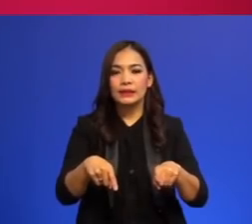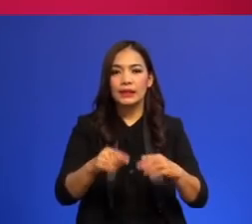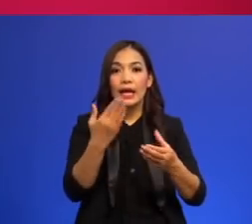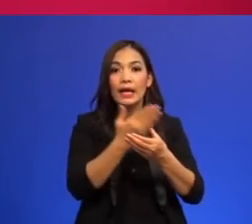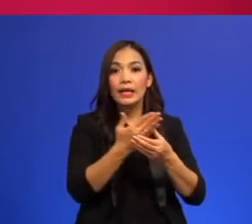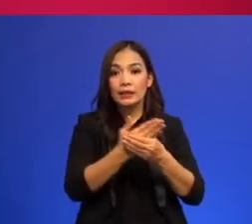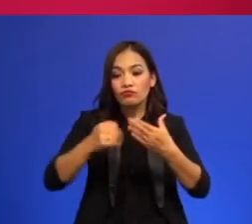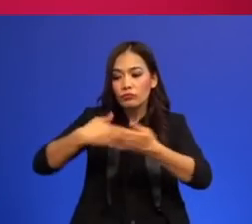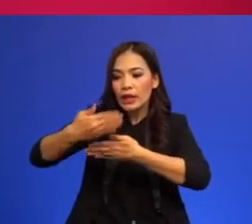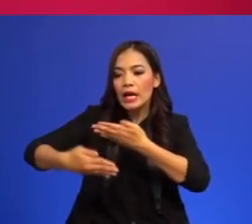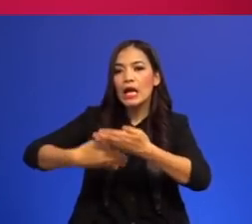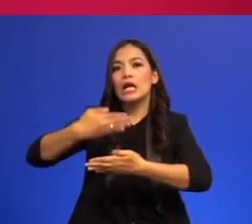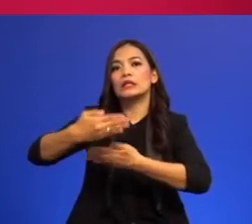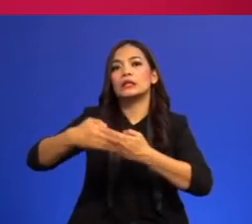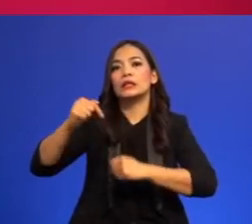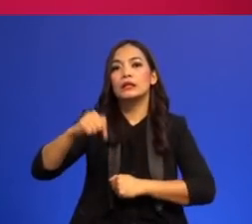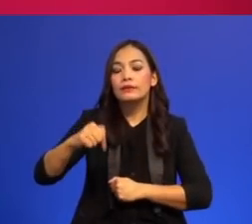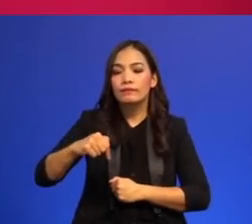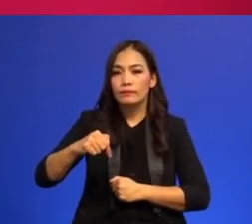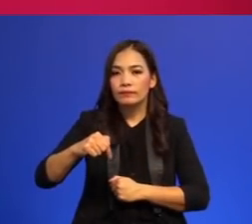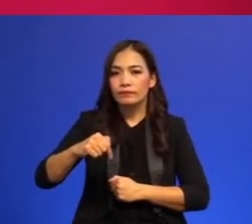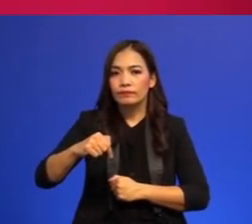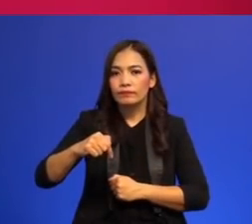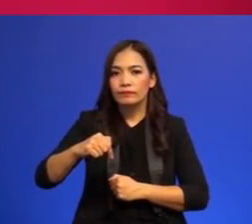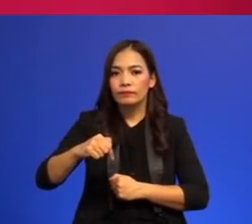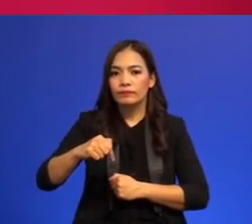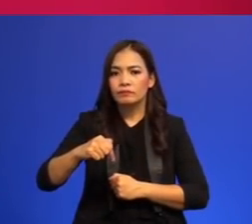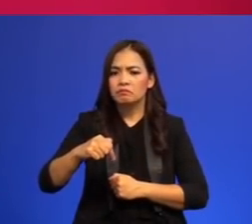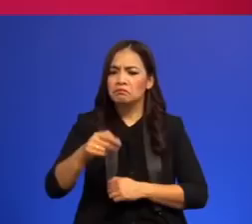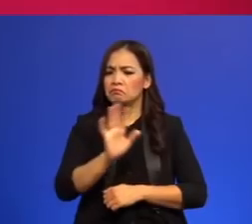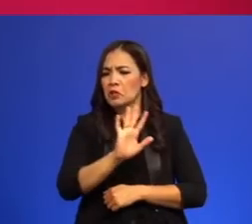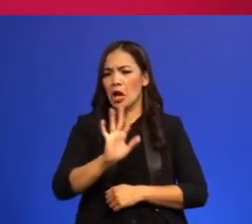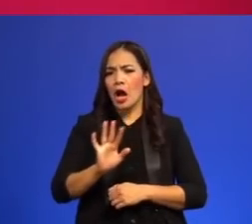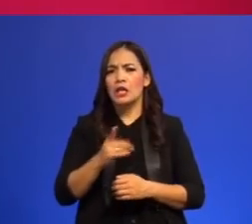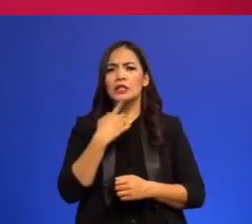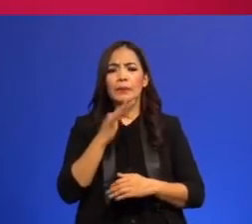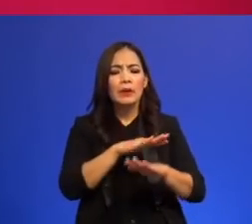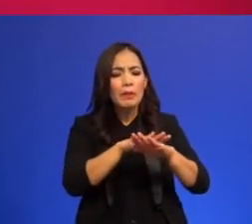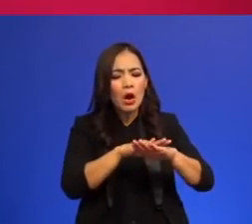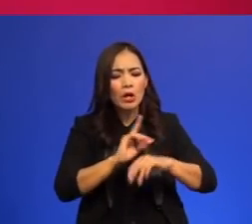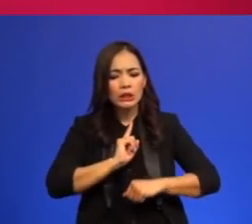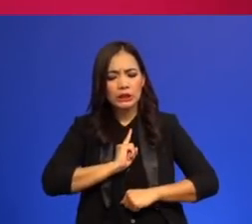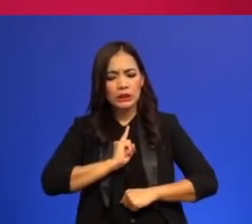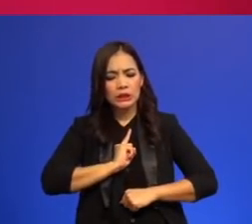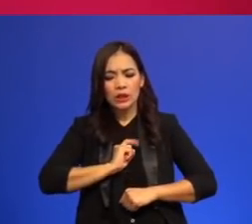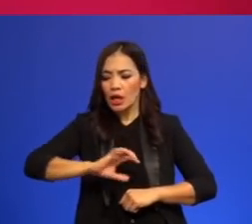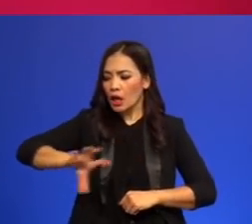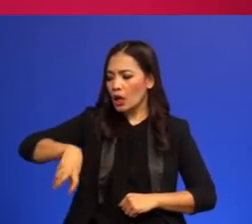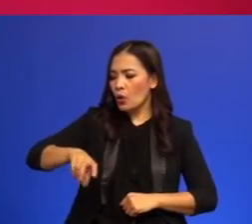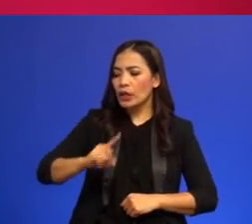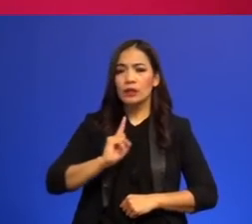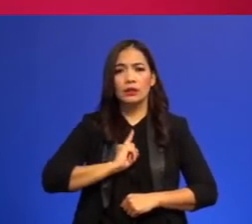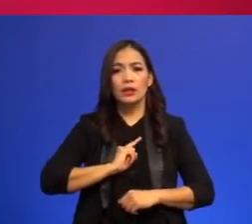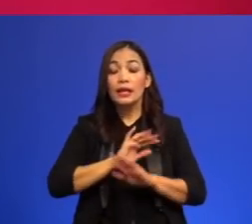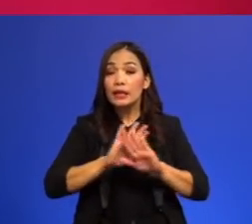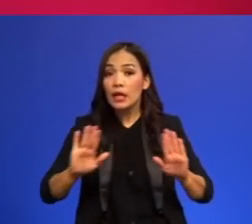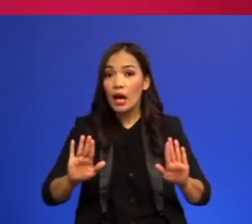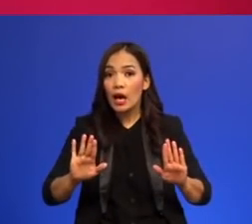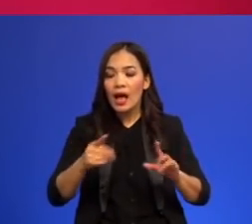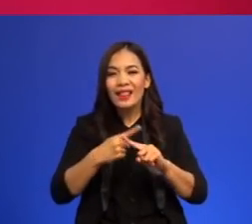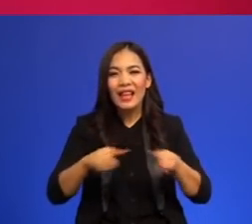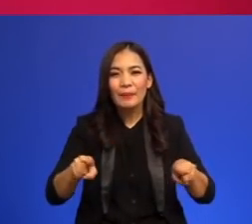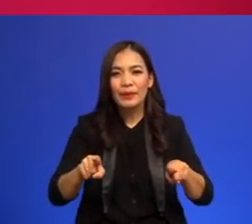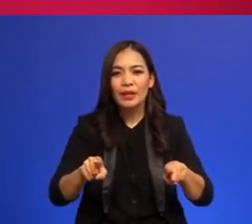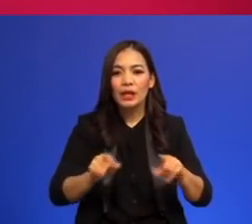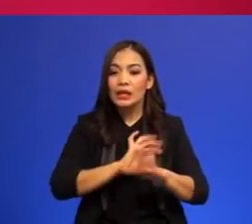generasi sandwich ini tidak hanya mengurus diri dan keluarganya sendiri, tetapi juga